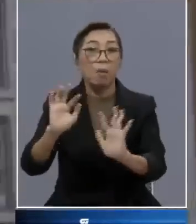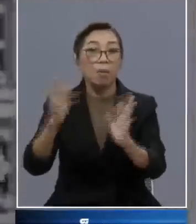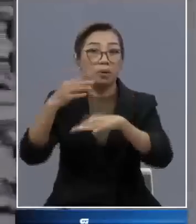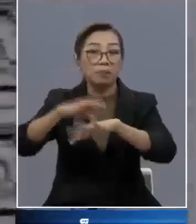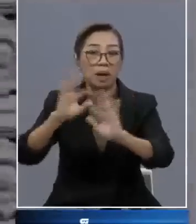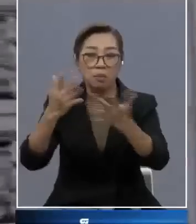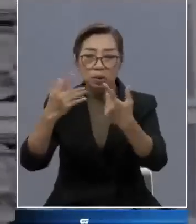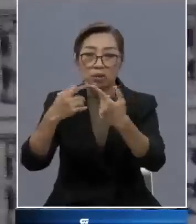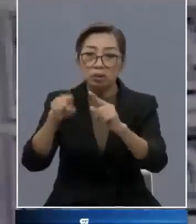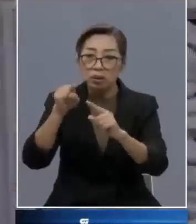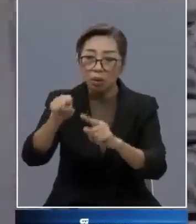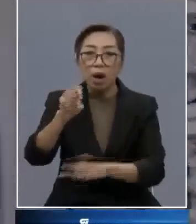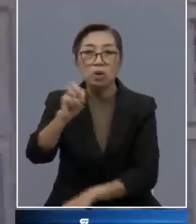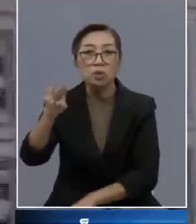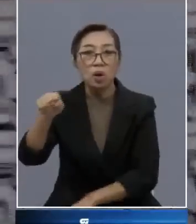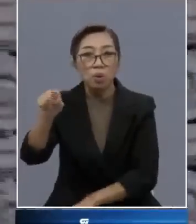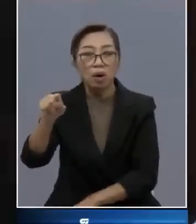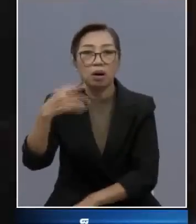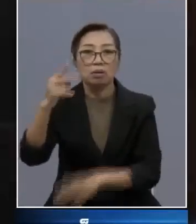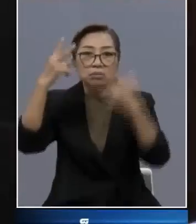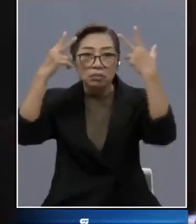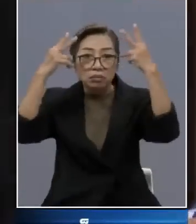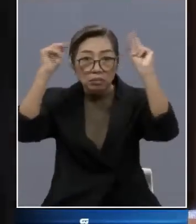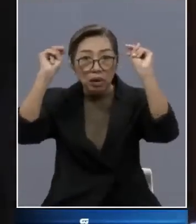คือโหวตกี่ครั้งก็ได้จนกว่าจะหาตัวที่เป็นนายก